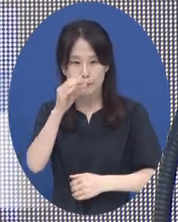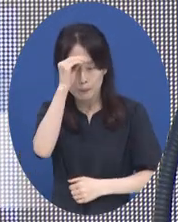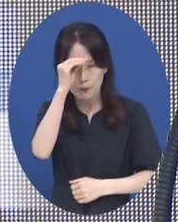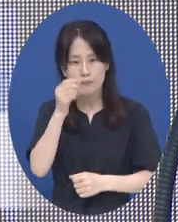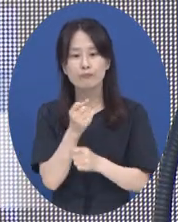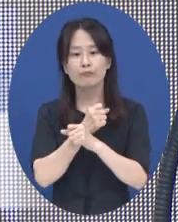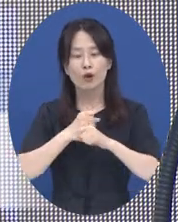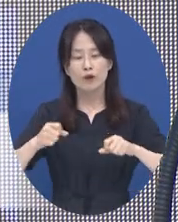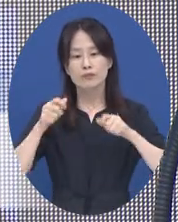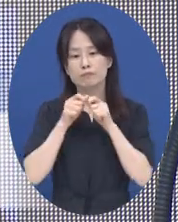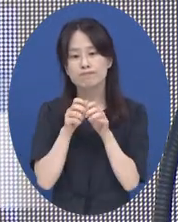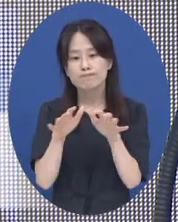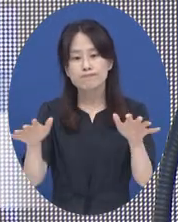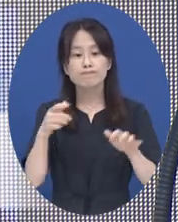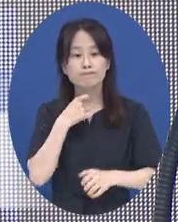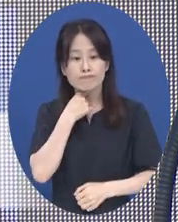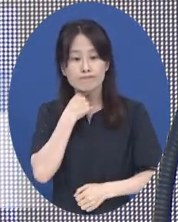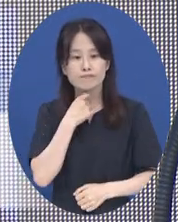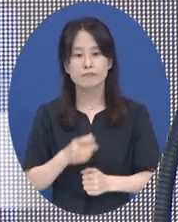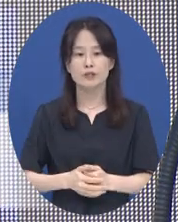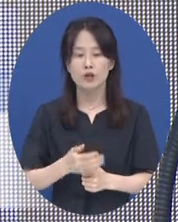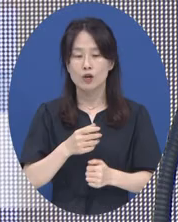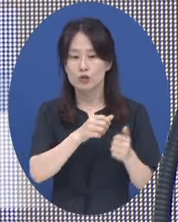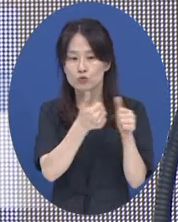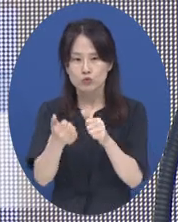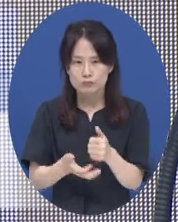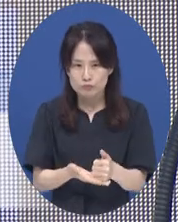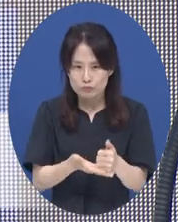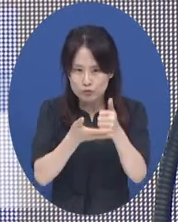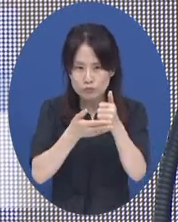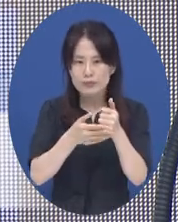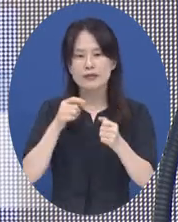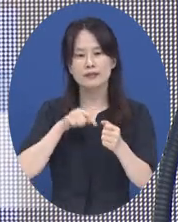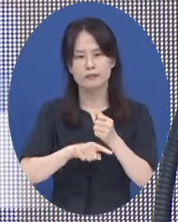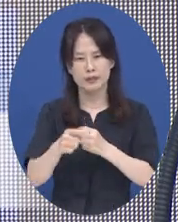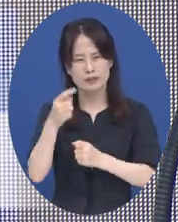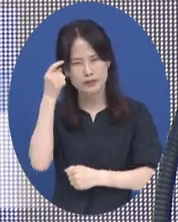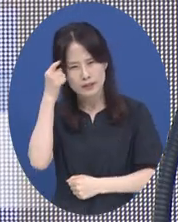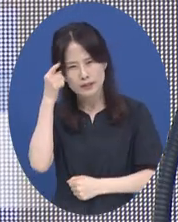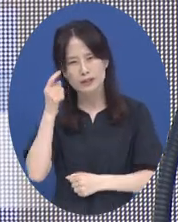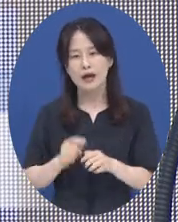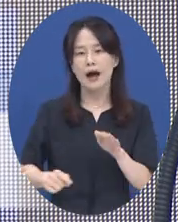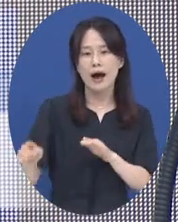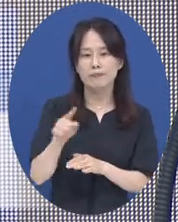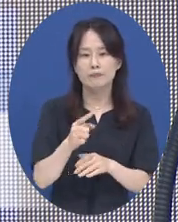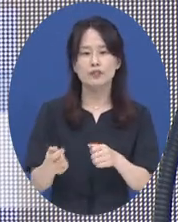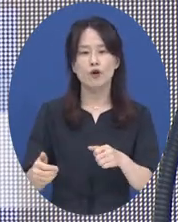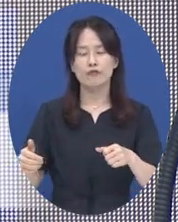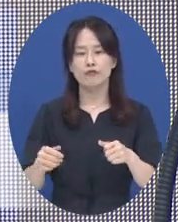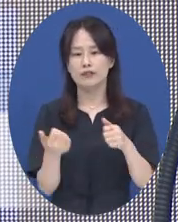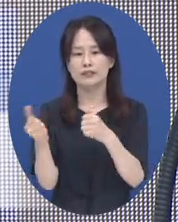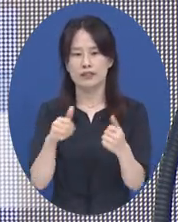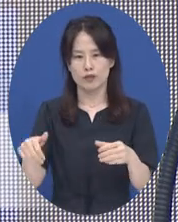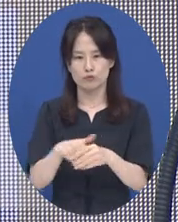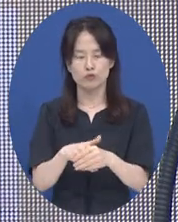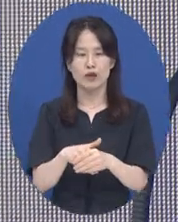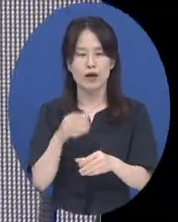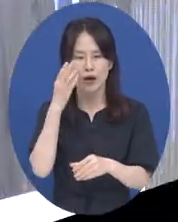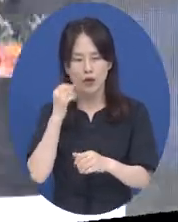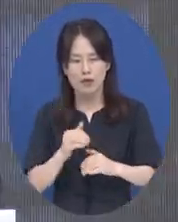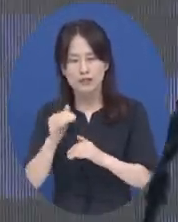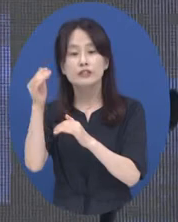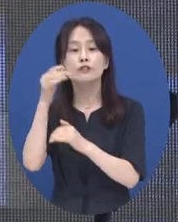모델로서 널리 확산되길 바라며 존엄한 죽음의 의미를 되새기는 선진 장례 문화가 정착되기를